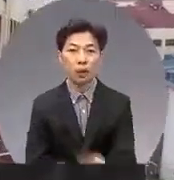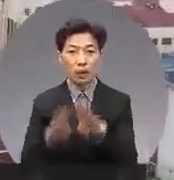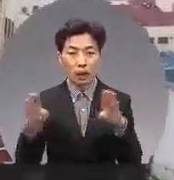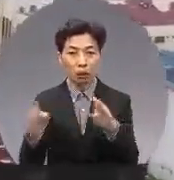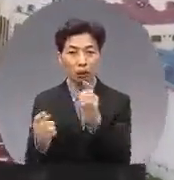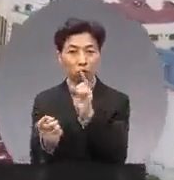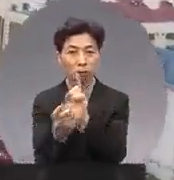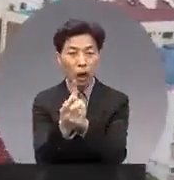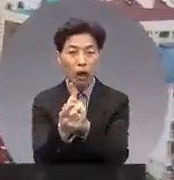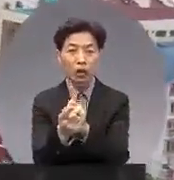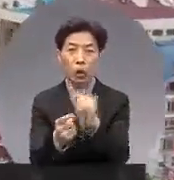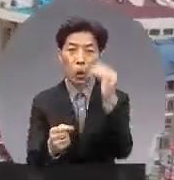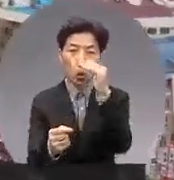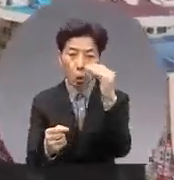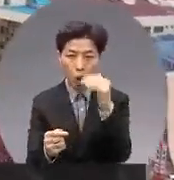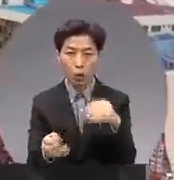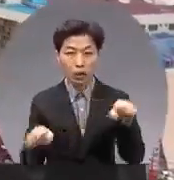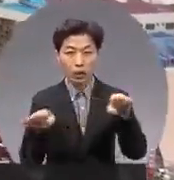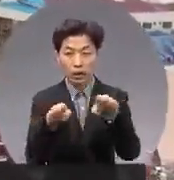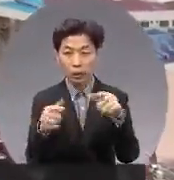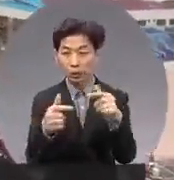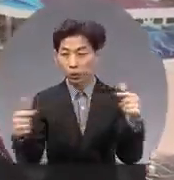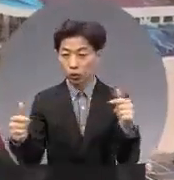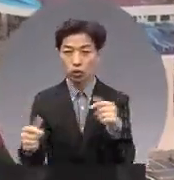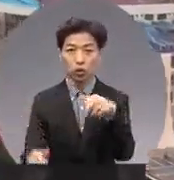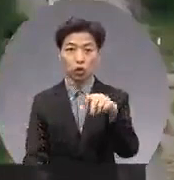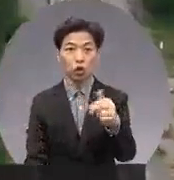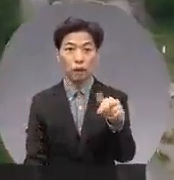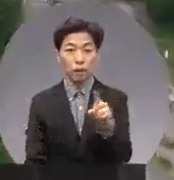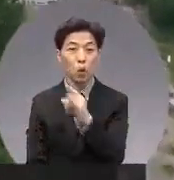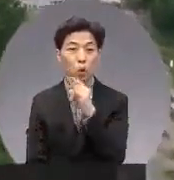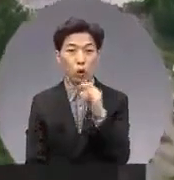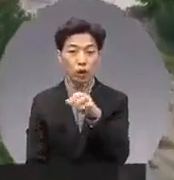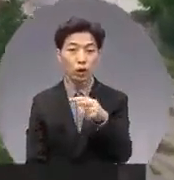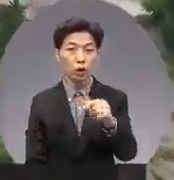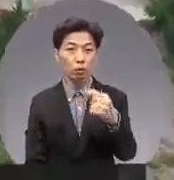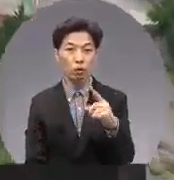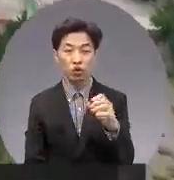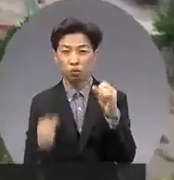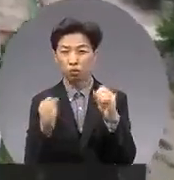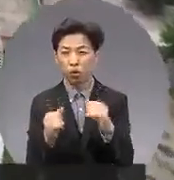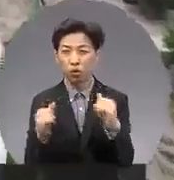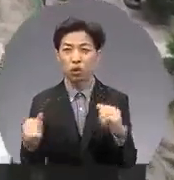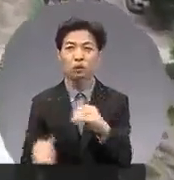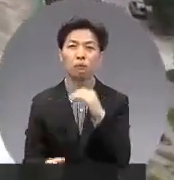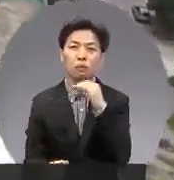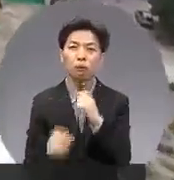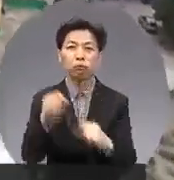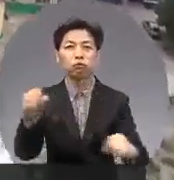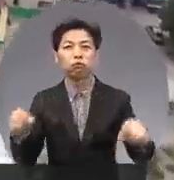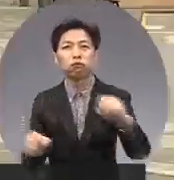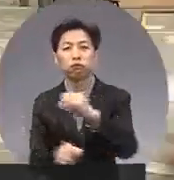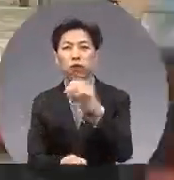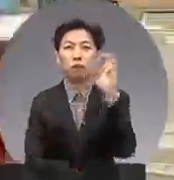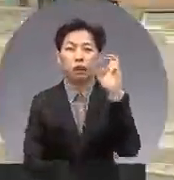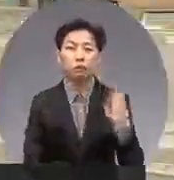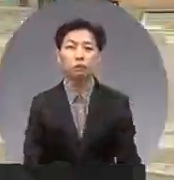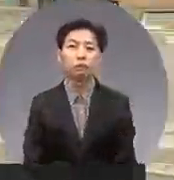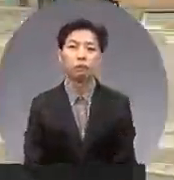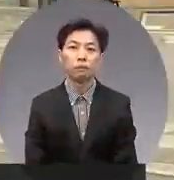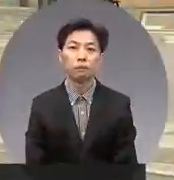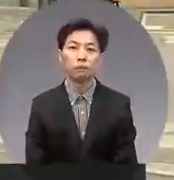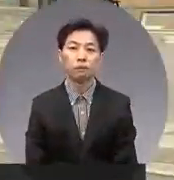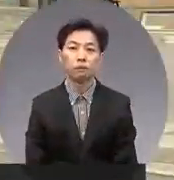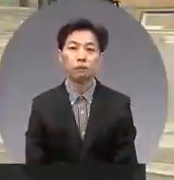맞춰 관광 시설을 확충 중이던 충주 수안보 괴산 연풍 지역 주민들의 기다림 또한 더 길어 지게 됐습니다 한편